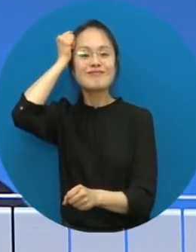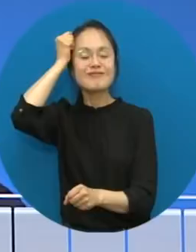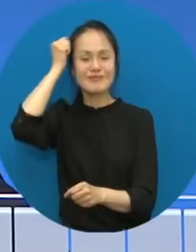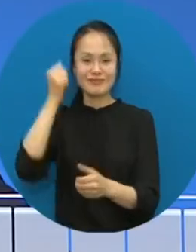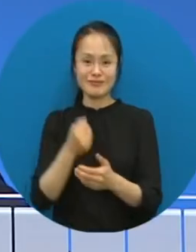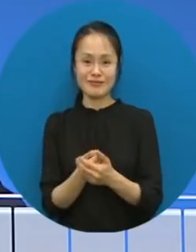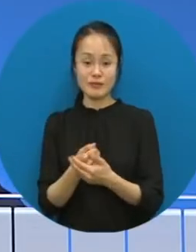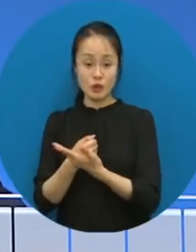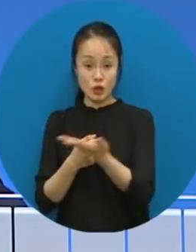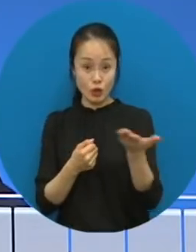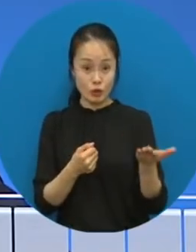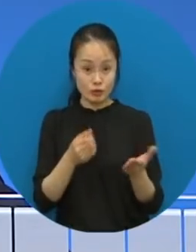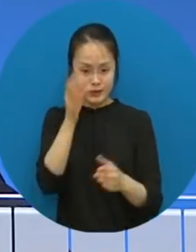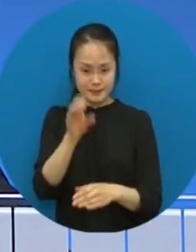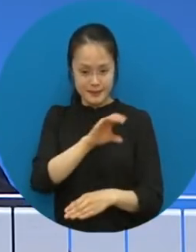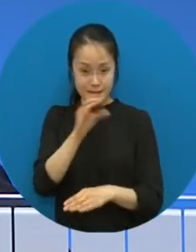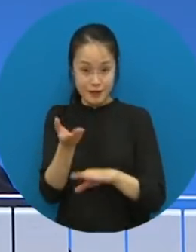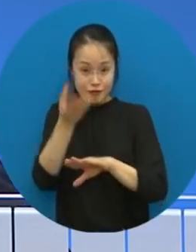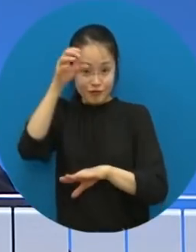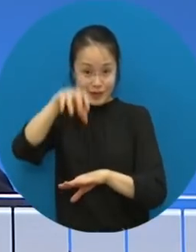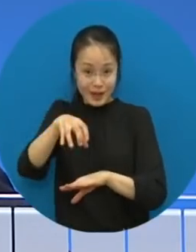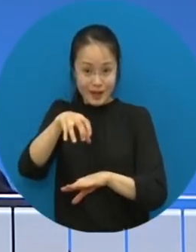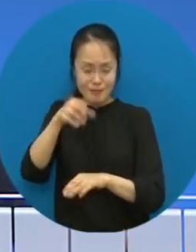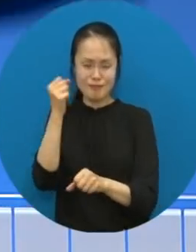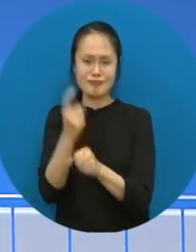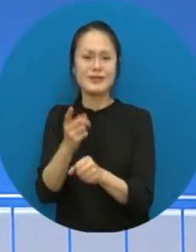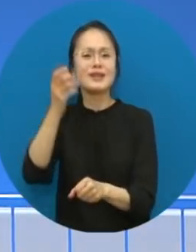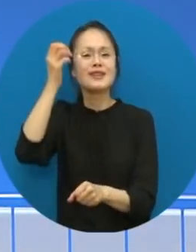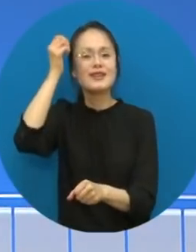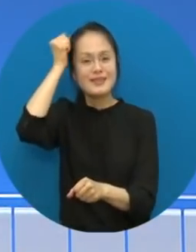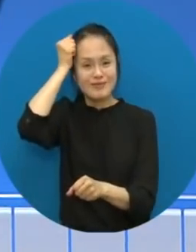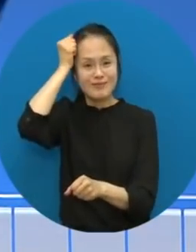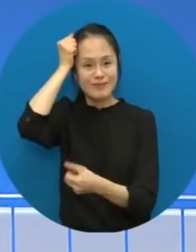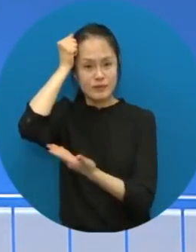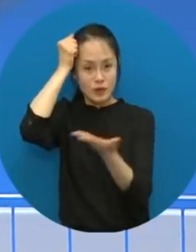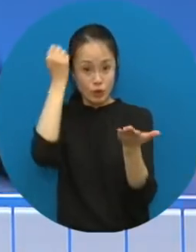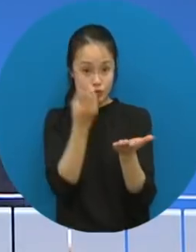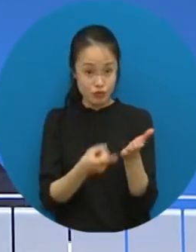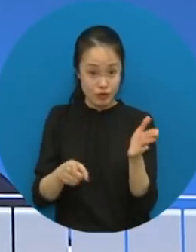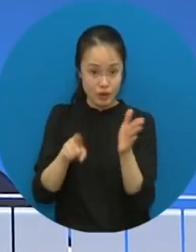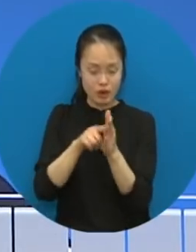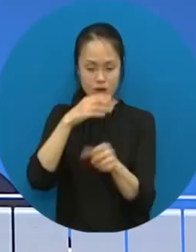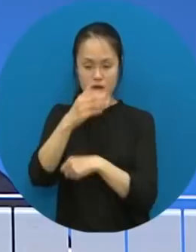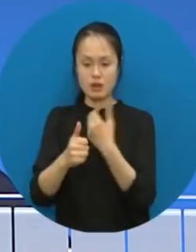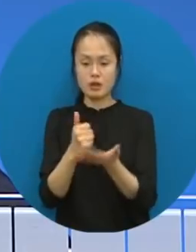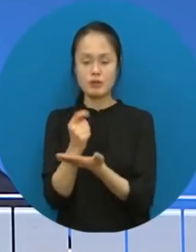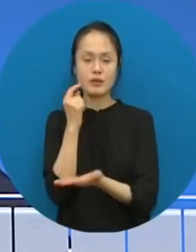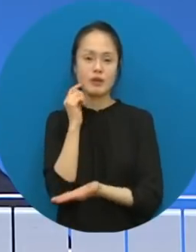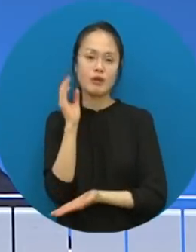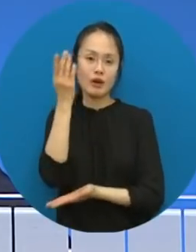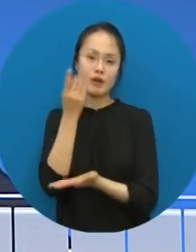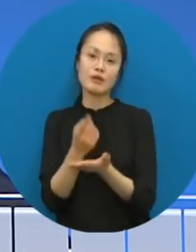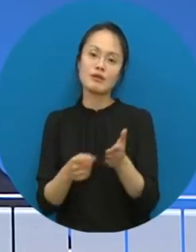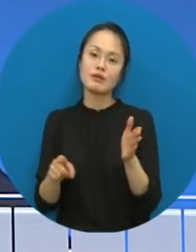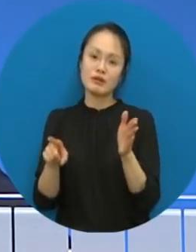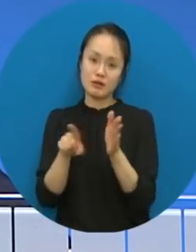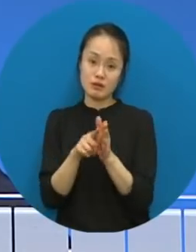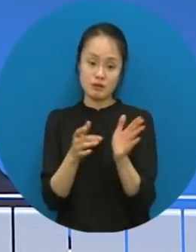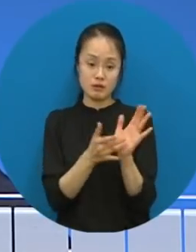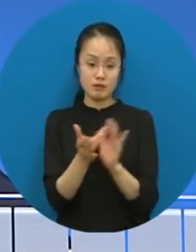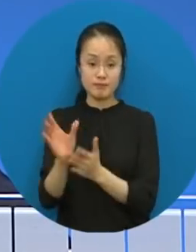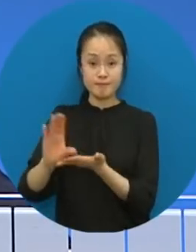여러분을 기억하시고 여러분을 향하여 하나님의 영광을 위하여 그는